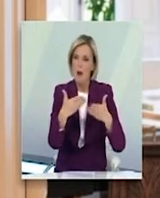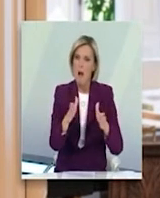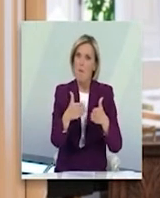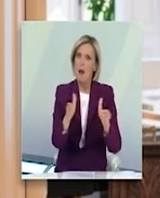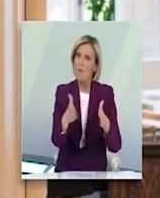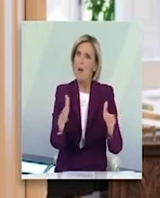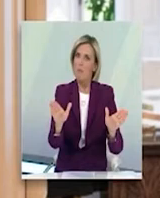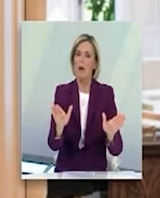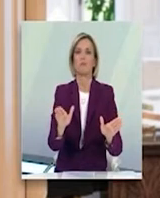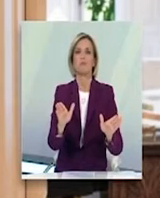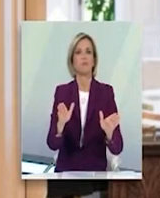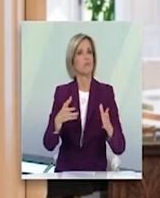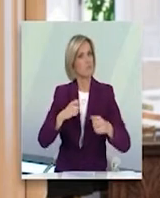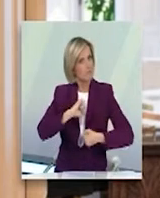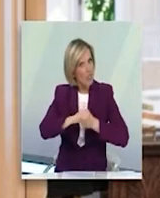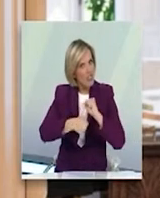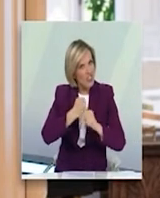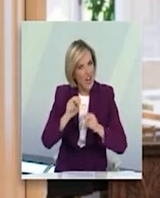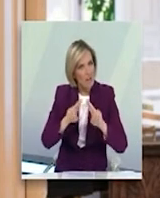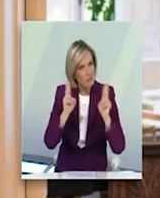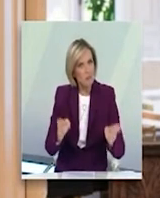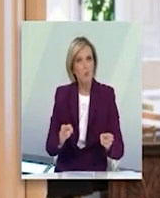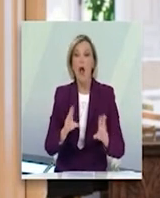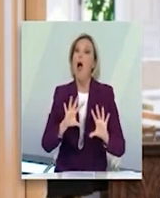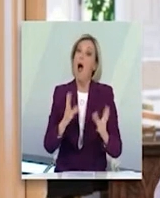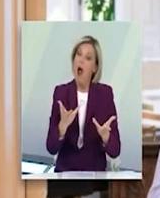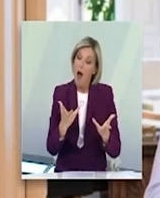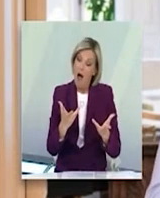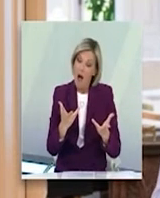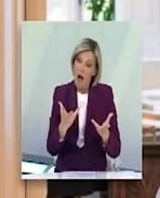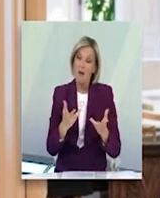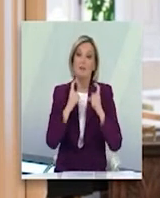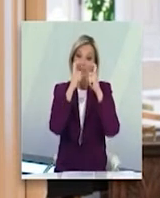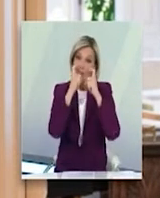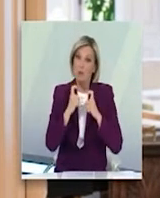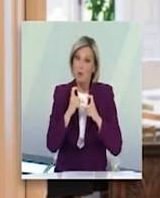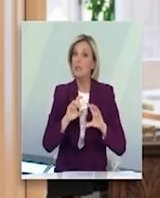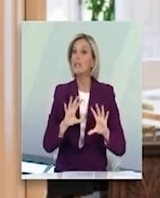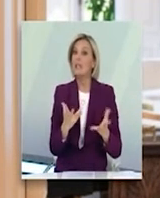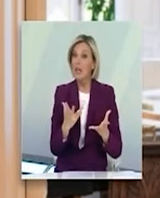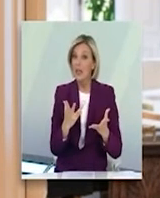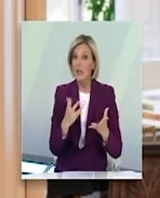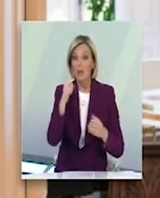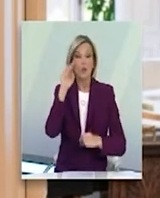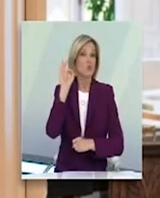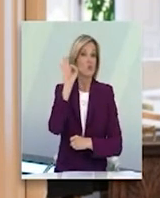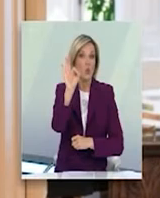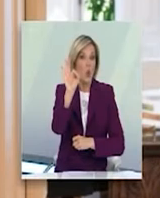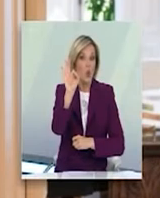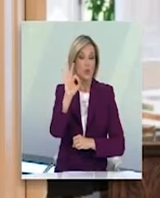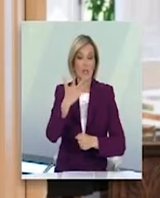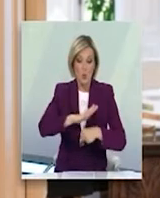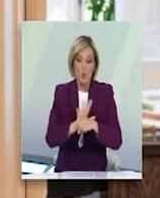δραστηριοτήτων. Υπό την προϋπόθεση, συνεπώς, ότι δεν θα αντιμετωπίσουμε νέα έξαρση, μπορούμε να ακολουθήσουμε